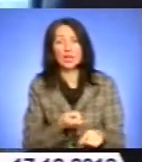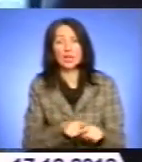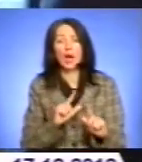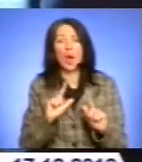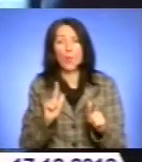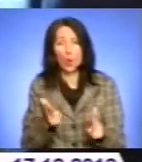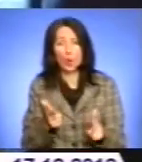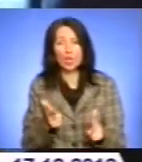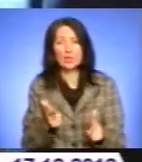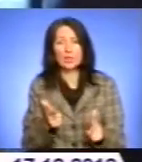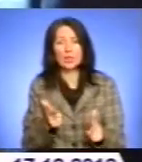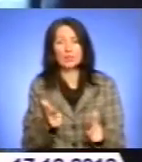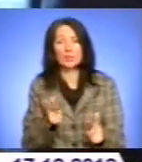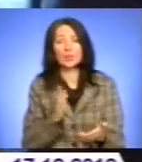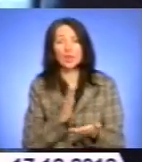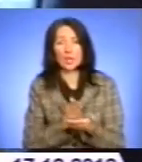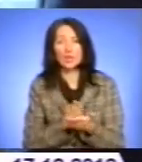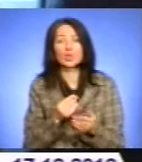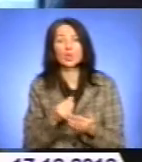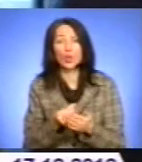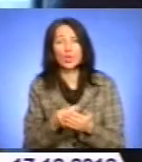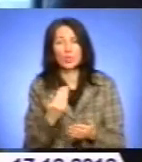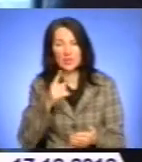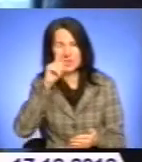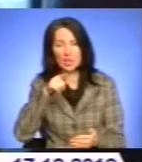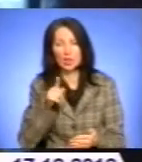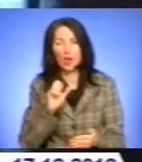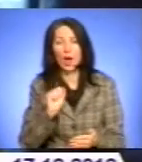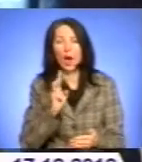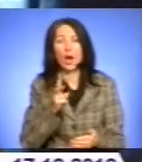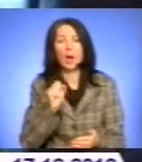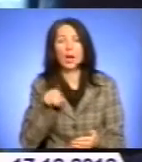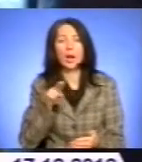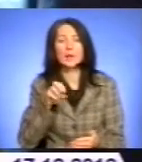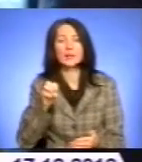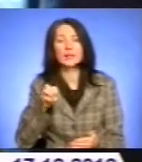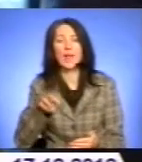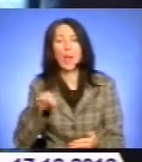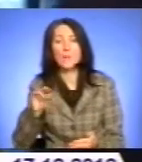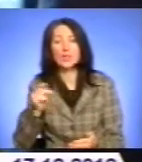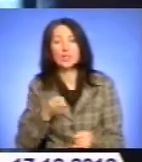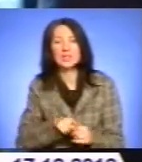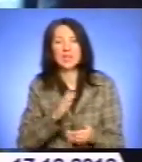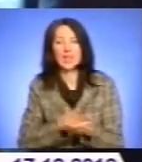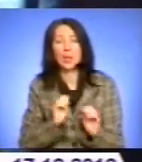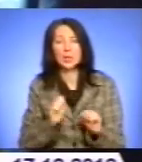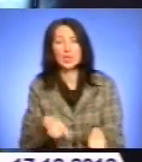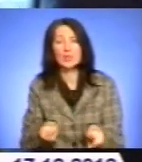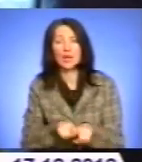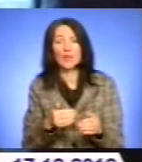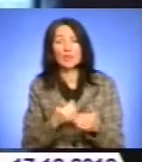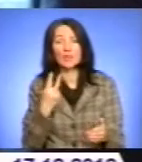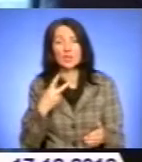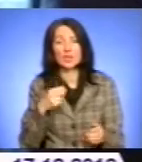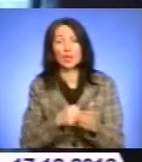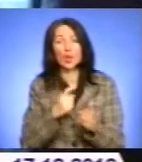погодилася при наявності коштів, бо ви знаєте, що академічний – це є можливість така від 20